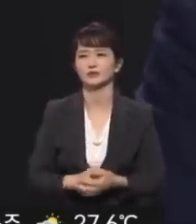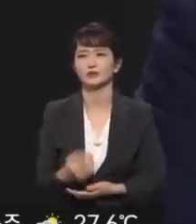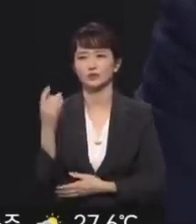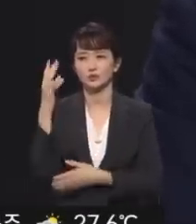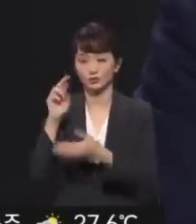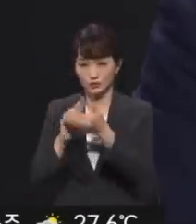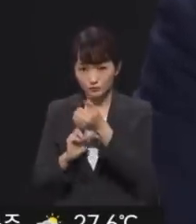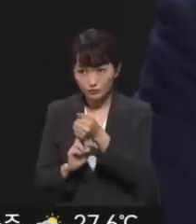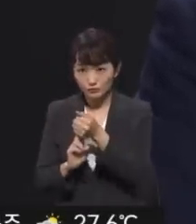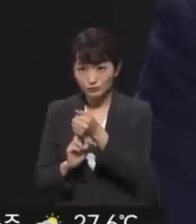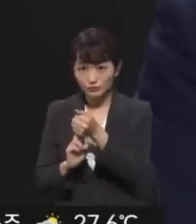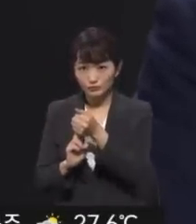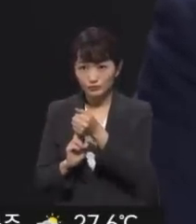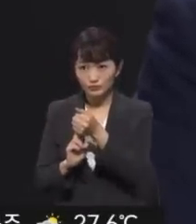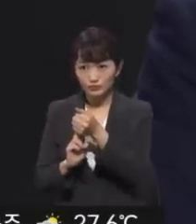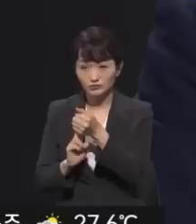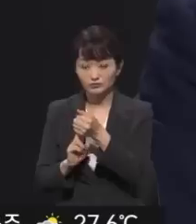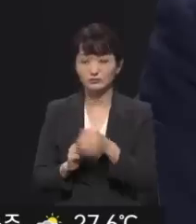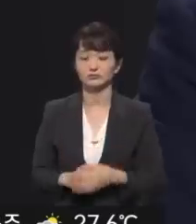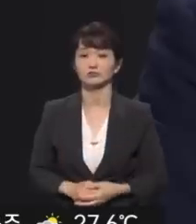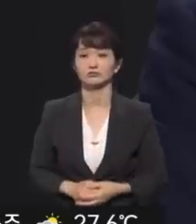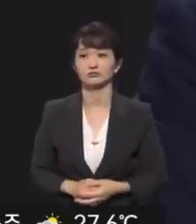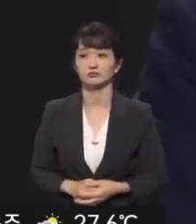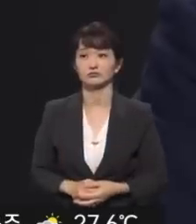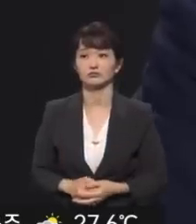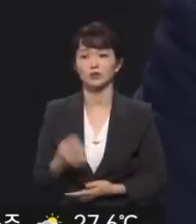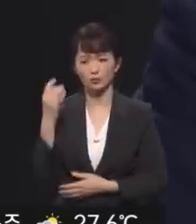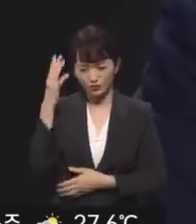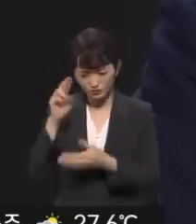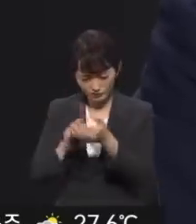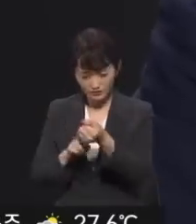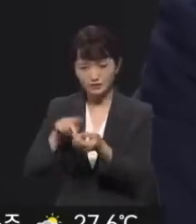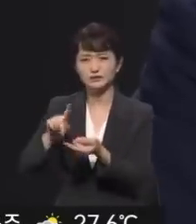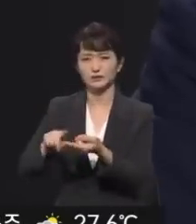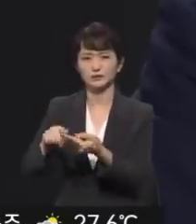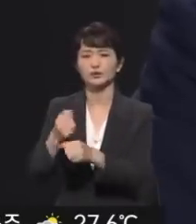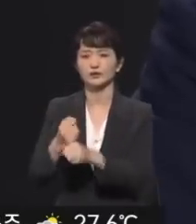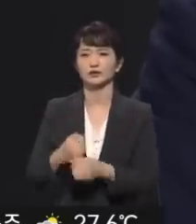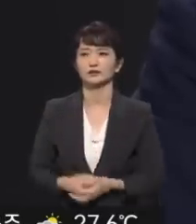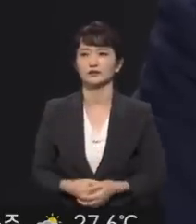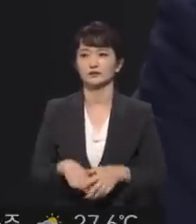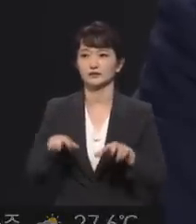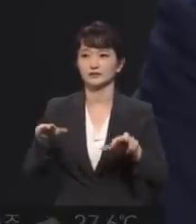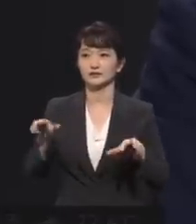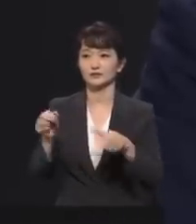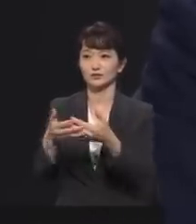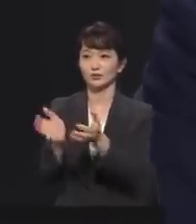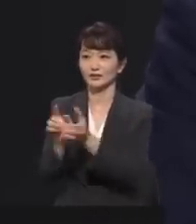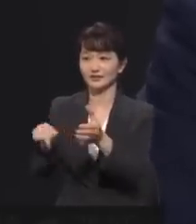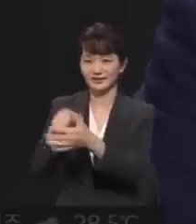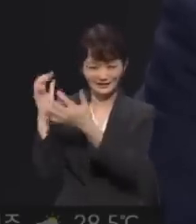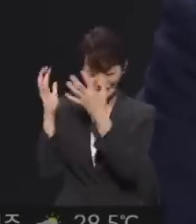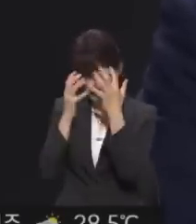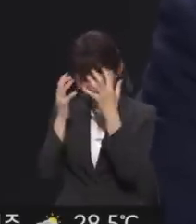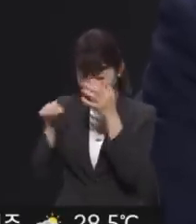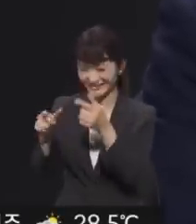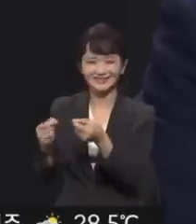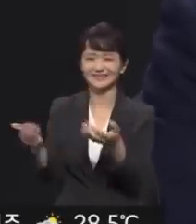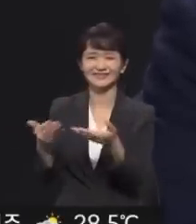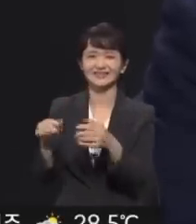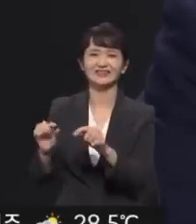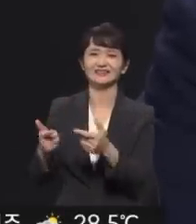했잖아요 뭐 그 말이에요 잠적 된다고 해서 잠적해 라 이거 지금 집권여당의 대 혼란 상황에서 제가 이럴 일은 아닌데